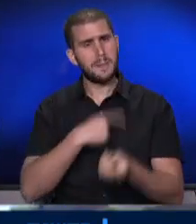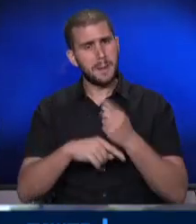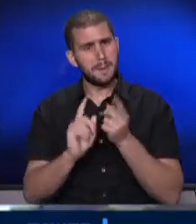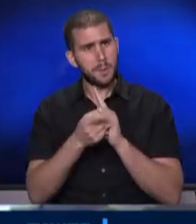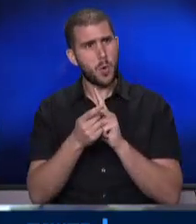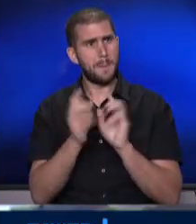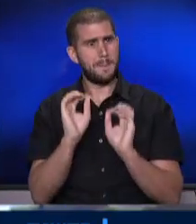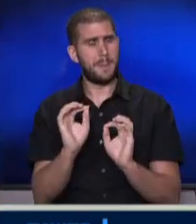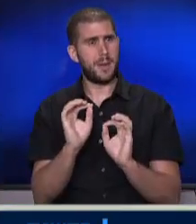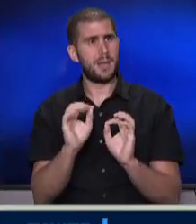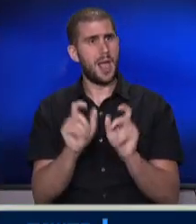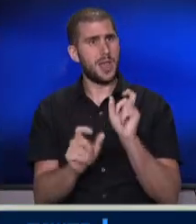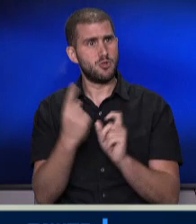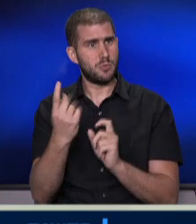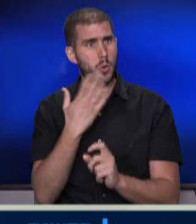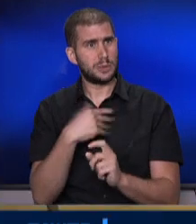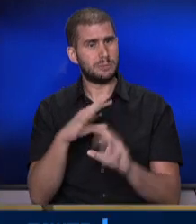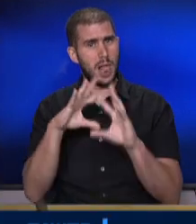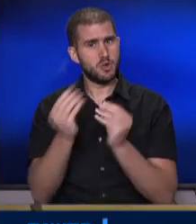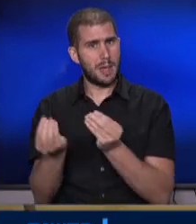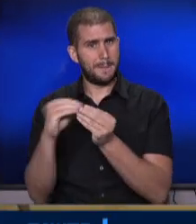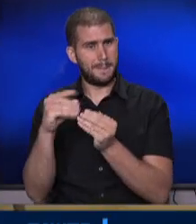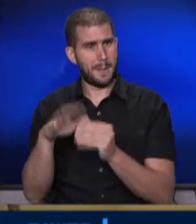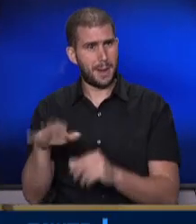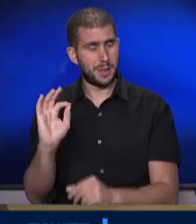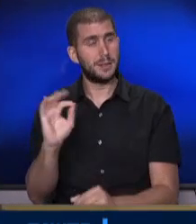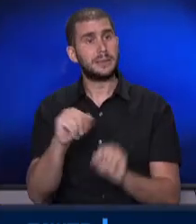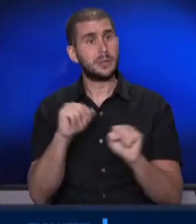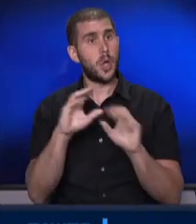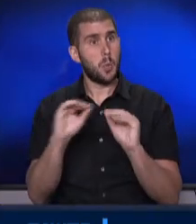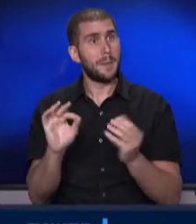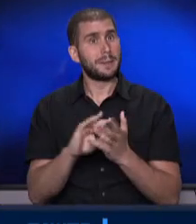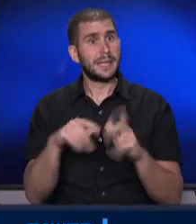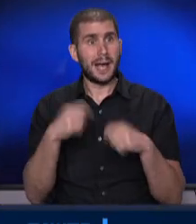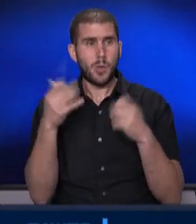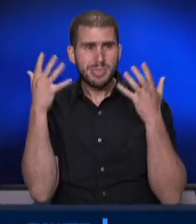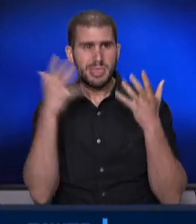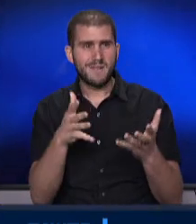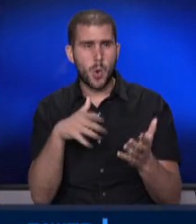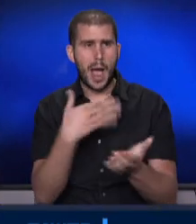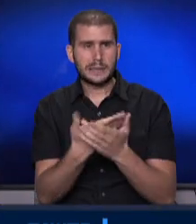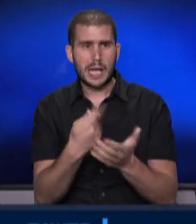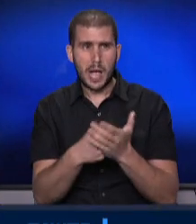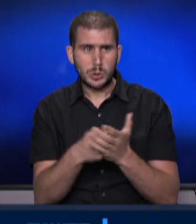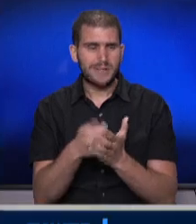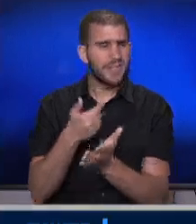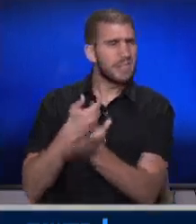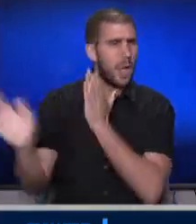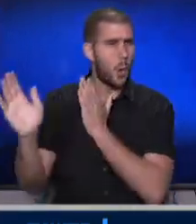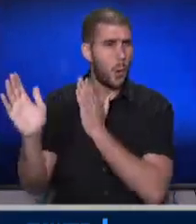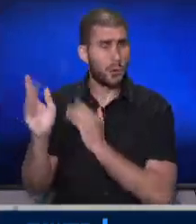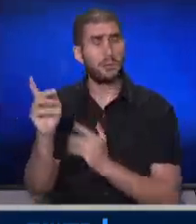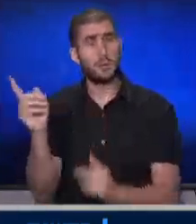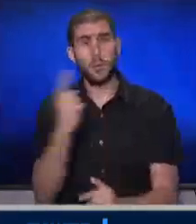באמת לאותם אנשים שהם רצים להשלים במערכת. בהסתדרות המורים ומשרד החינוך תקפו את הצעת האוצר ודחו אותה על הסף.